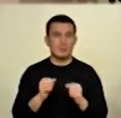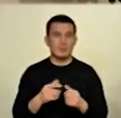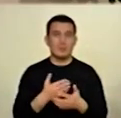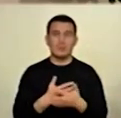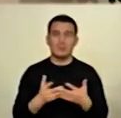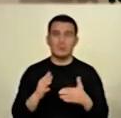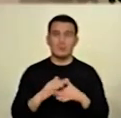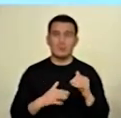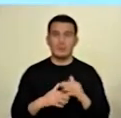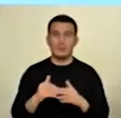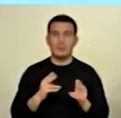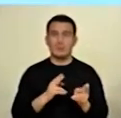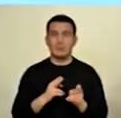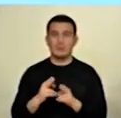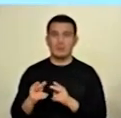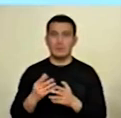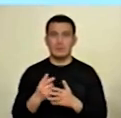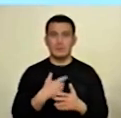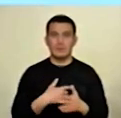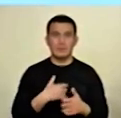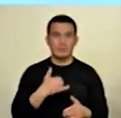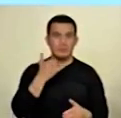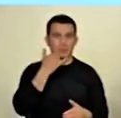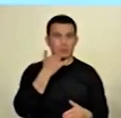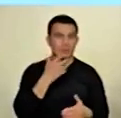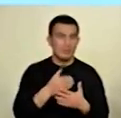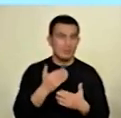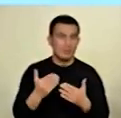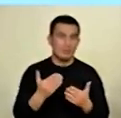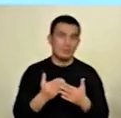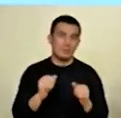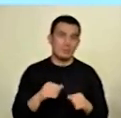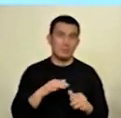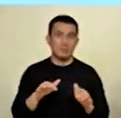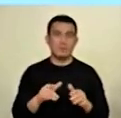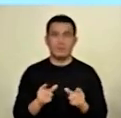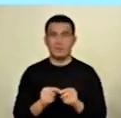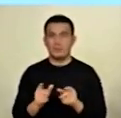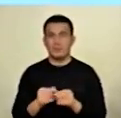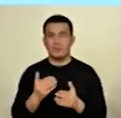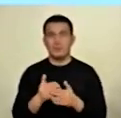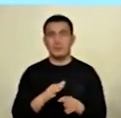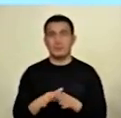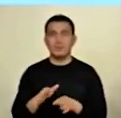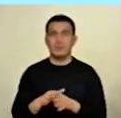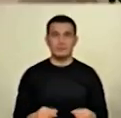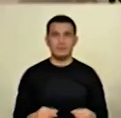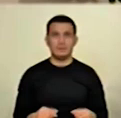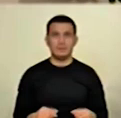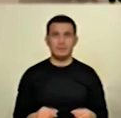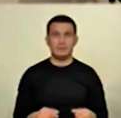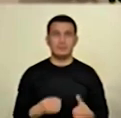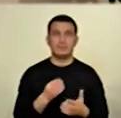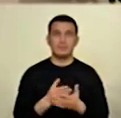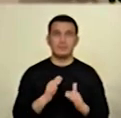amaliy ravishda o'sha ishlarni o'zingiz mobil telefoningiz yordamida yoki bo'lmasa kompyuter yordamida bajarishingiz talab etiladi.